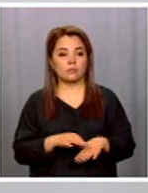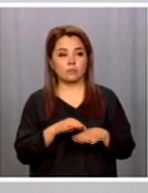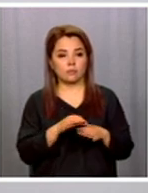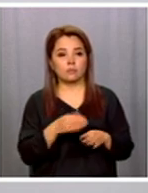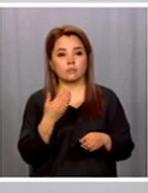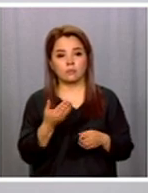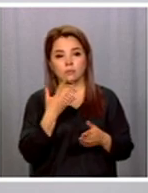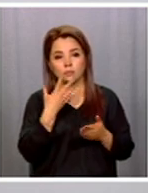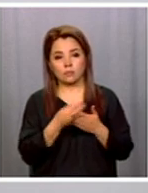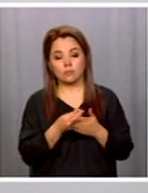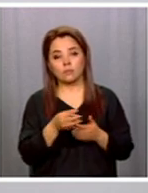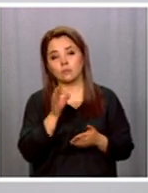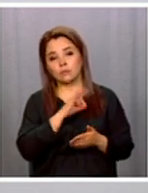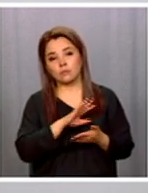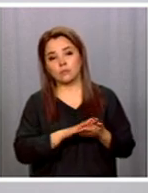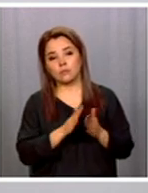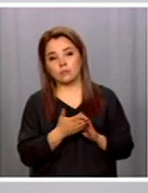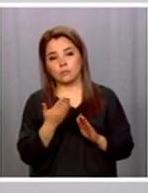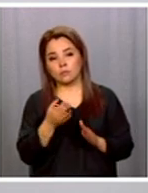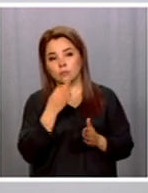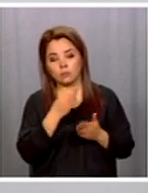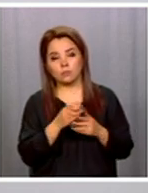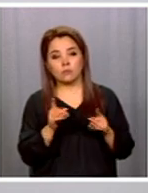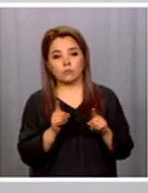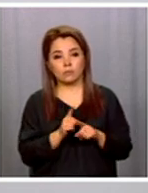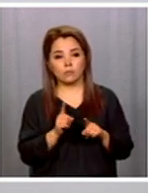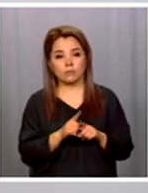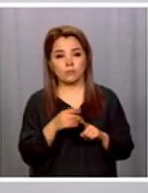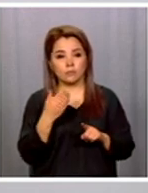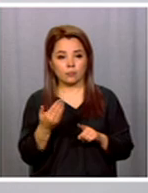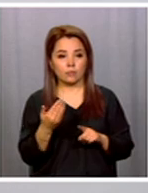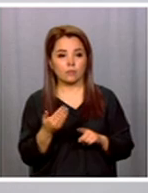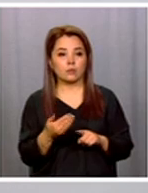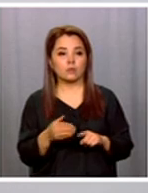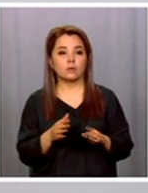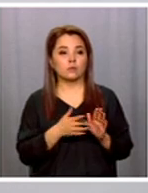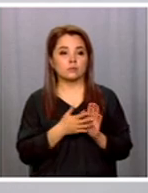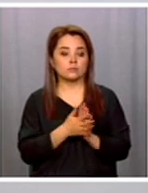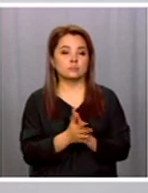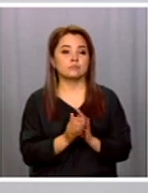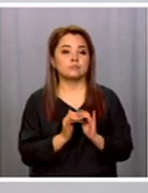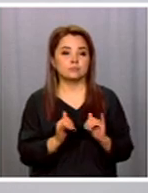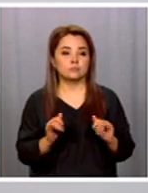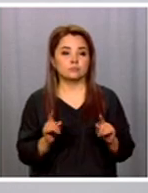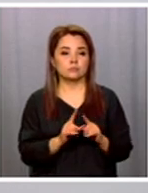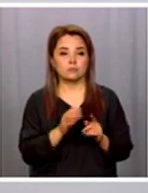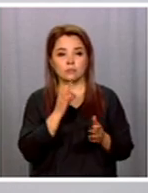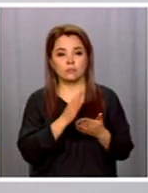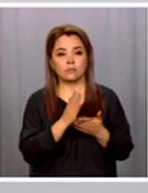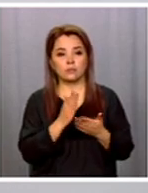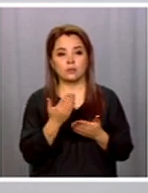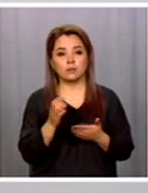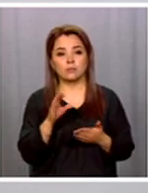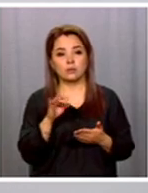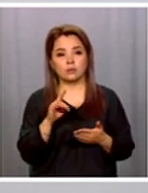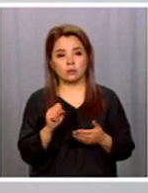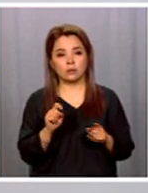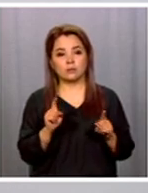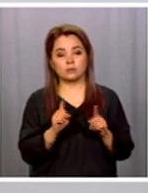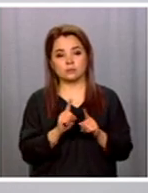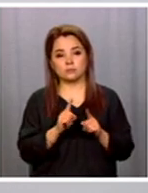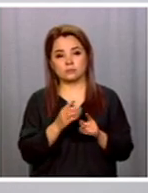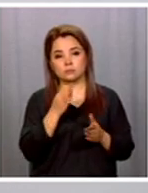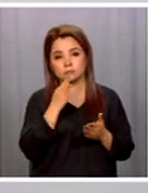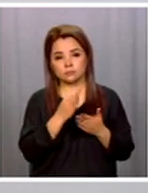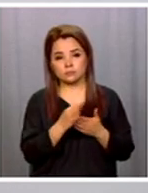олар қолайлы жағдай болған кезде, яғни өніп өсе бастайды. Балалар, спора дегеніміз